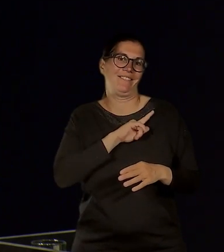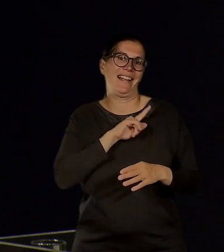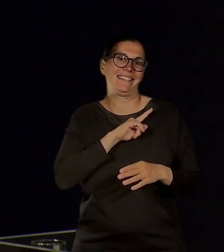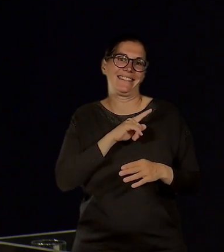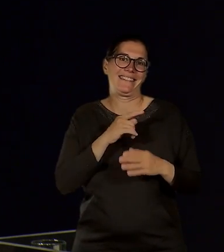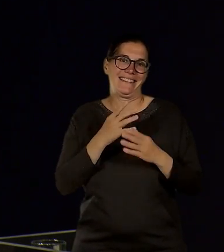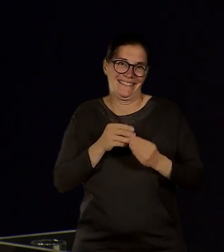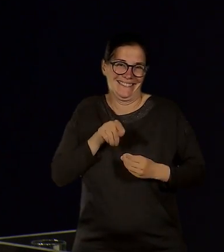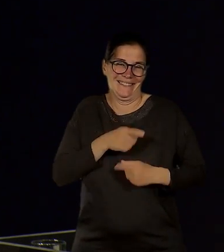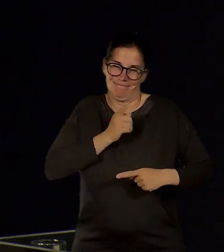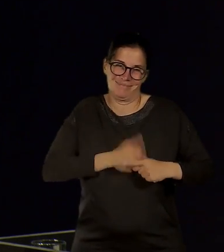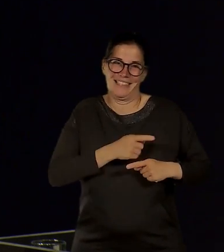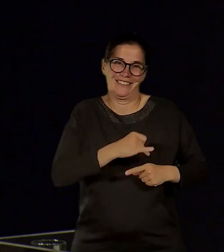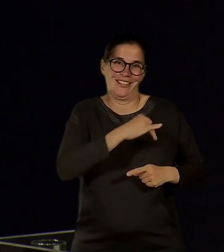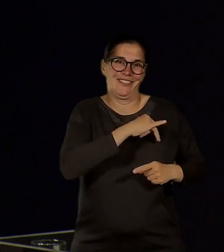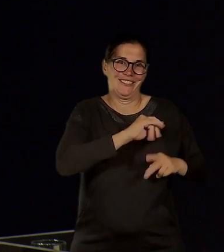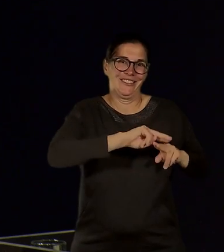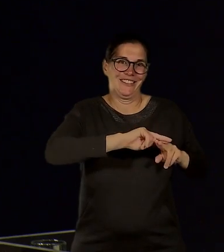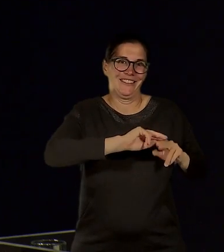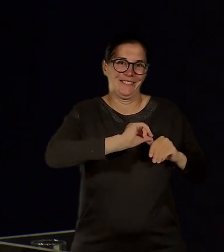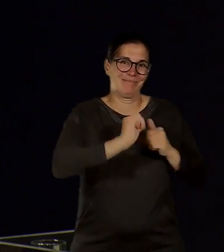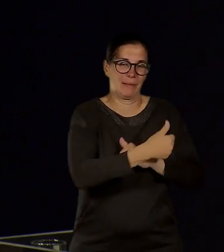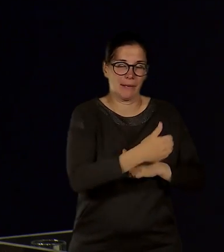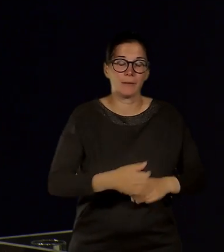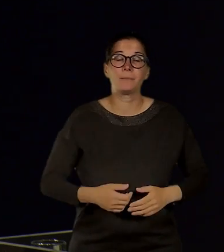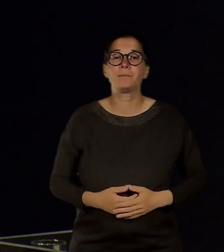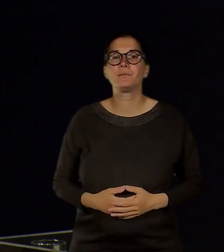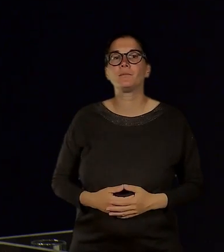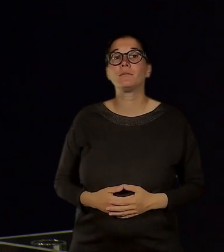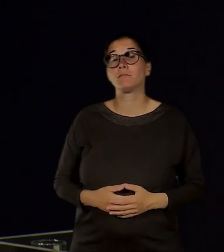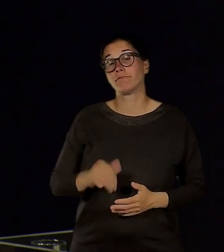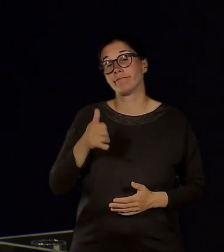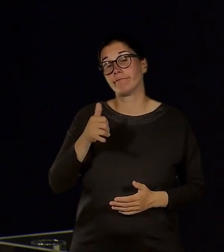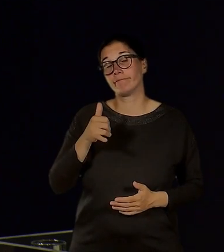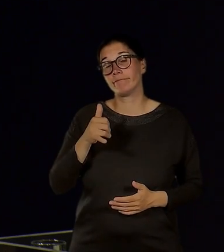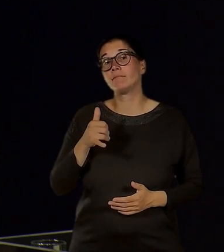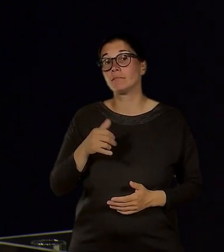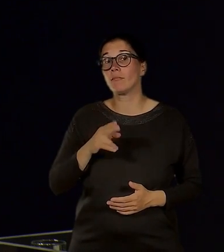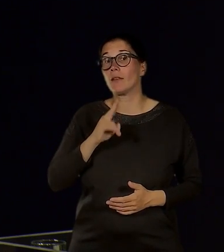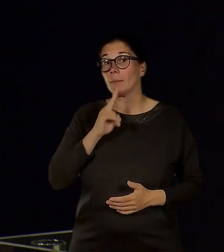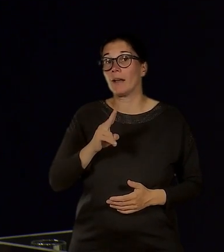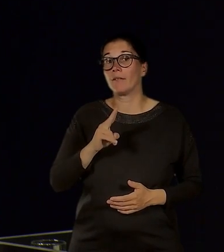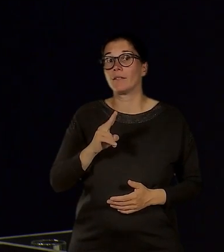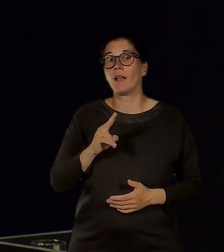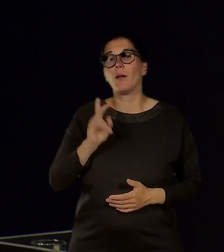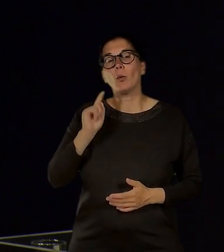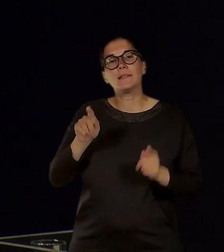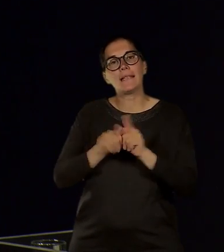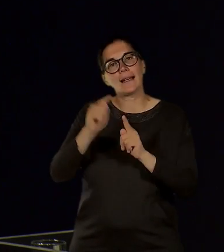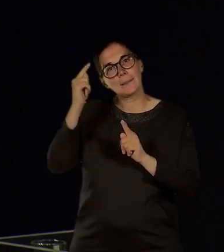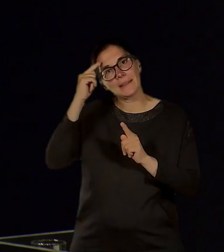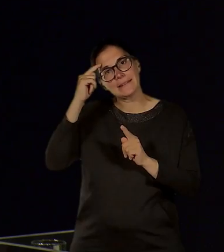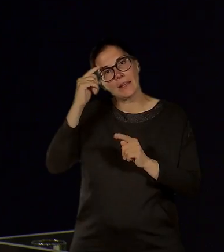vzal, nebo respektive chtěla bych na to navázat, ano, když už teda se budeme bavit, je to i nějaký respekt vůči naší